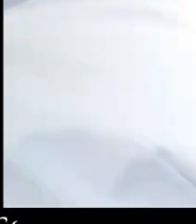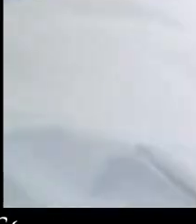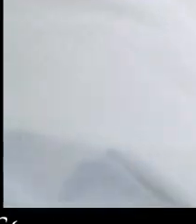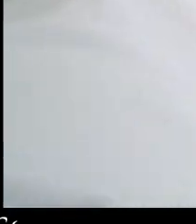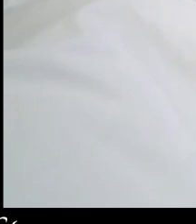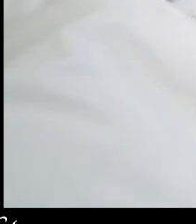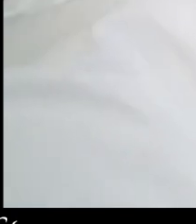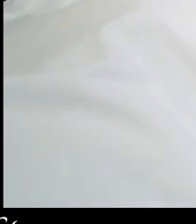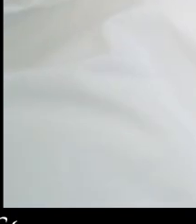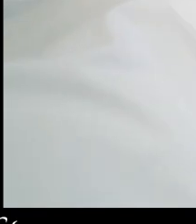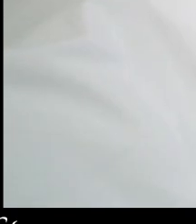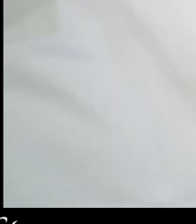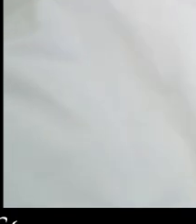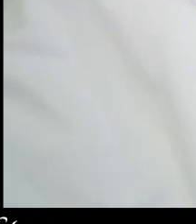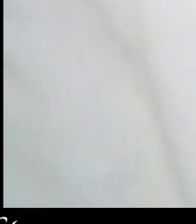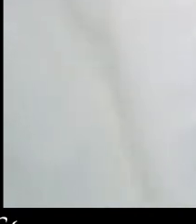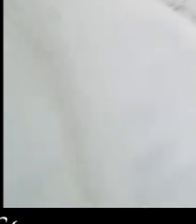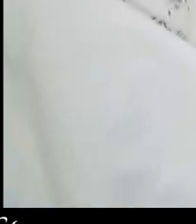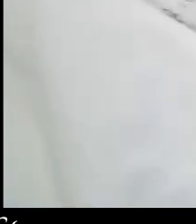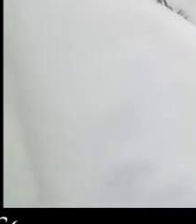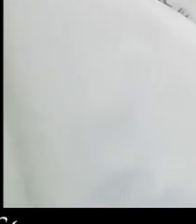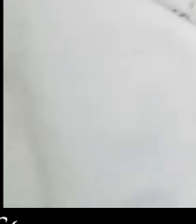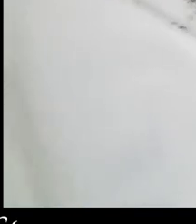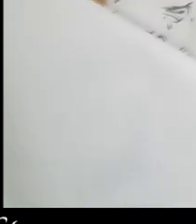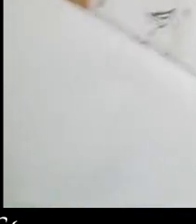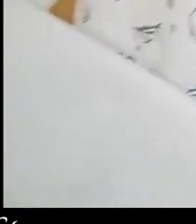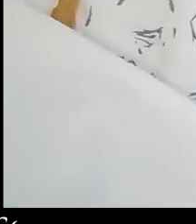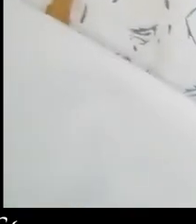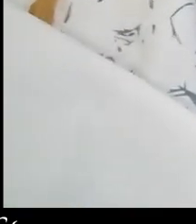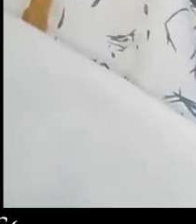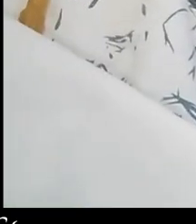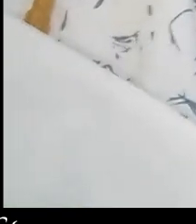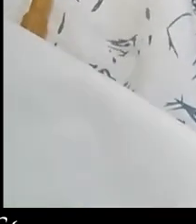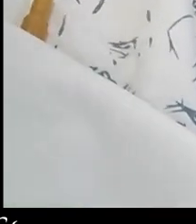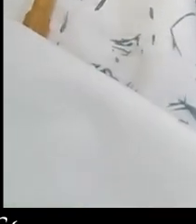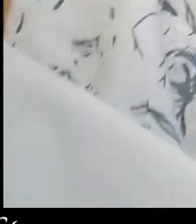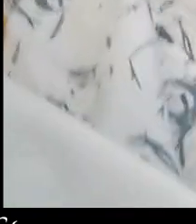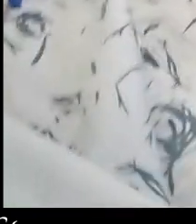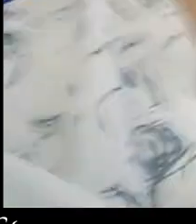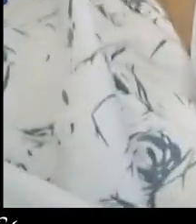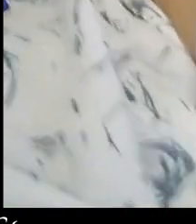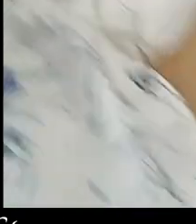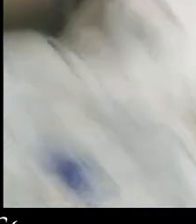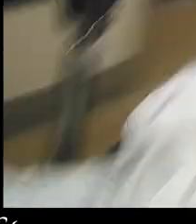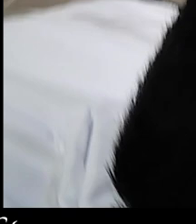За баярлалаа. Тусаамнада. Тано тачуу